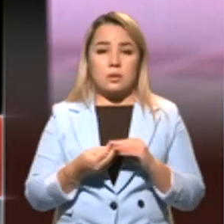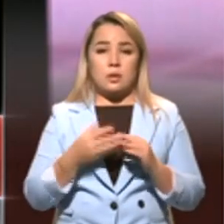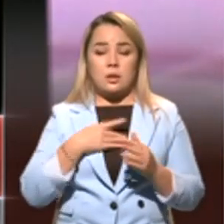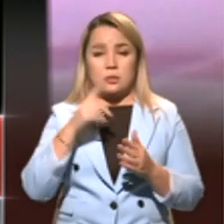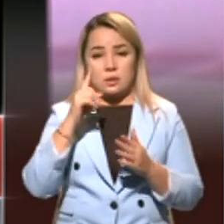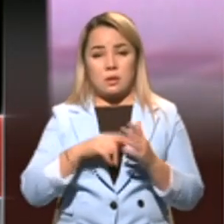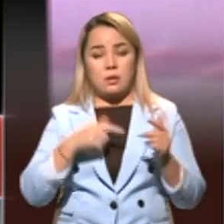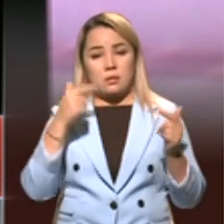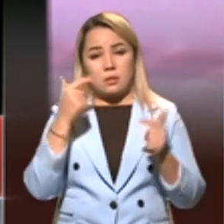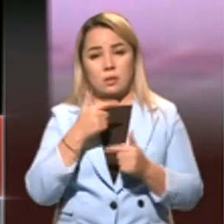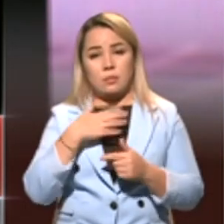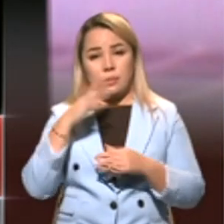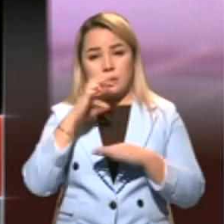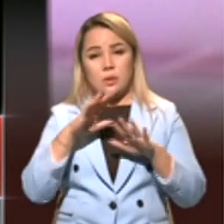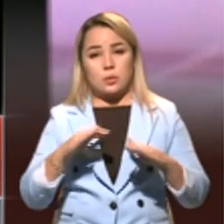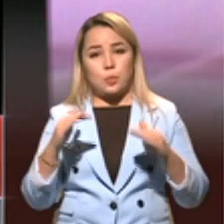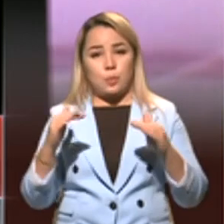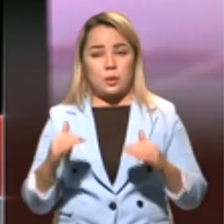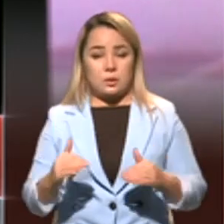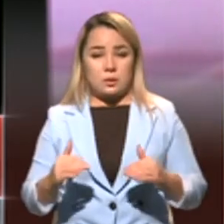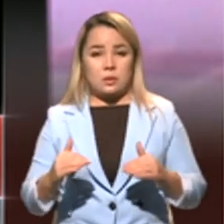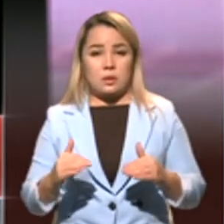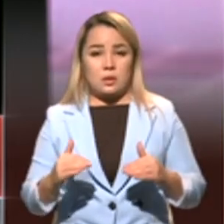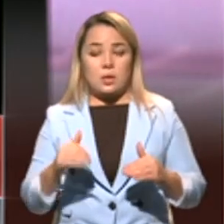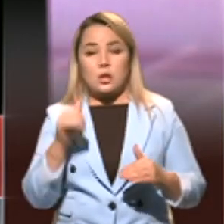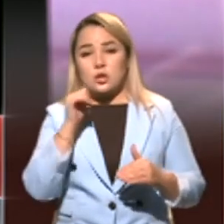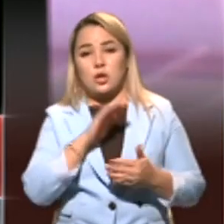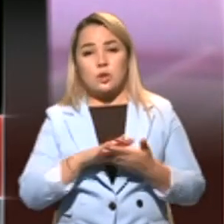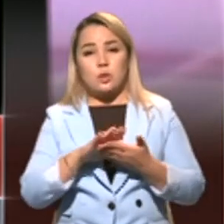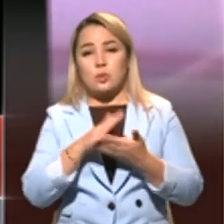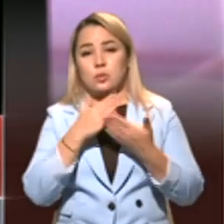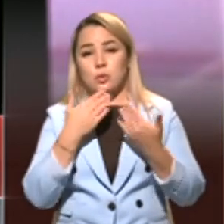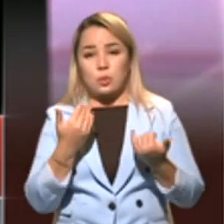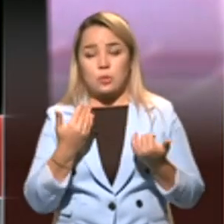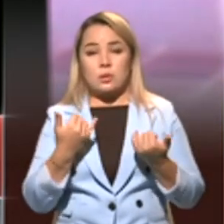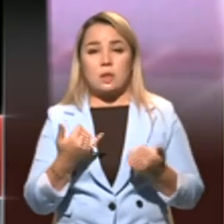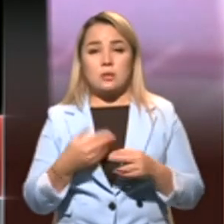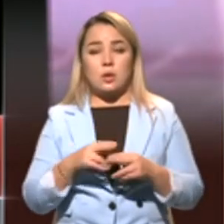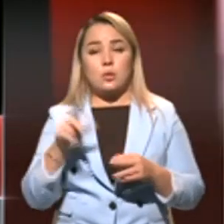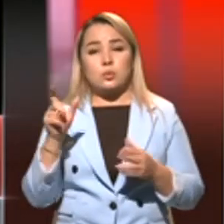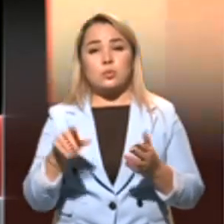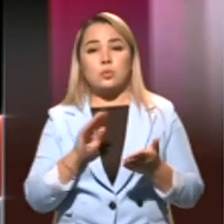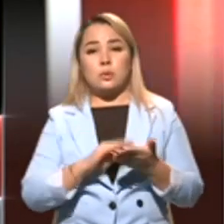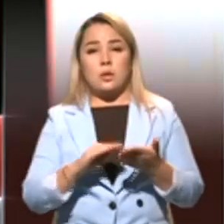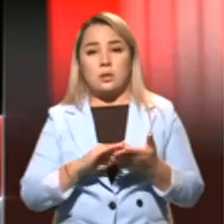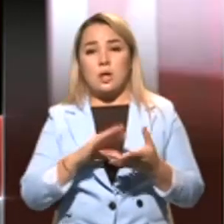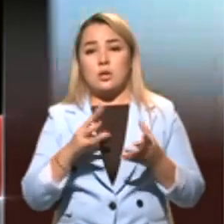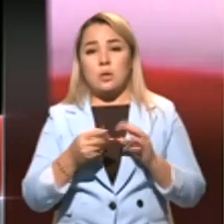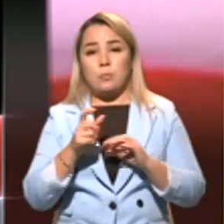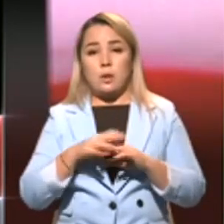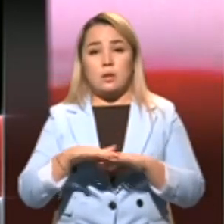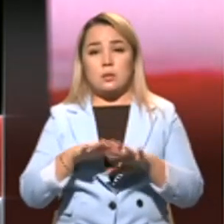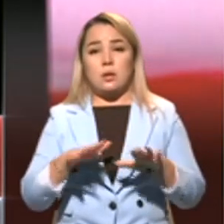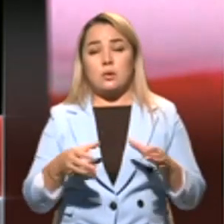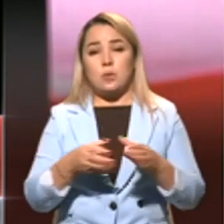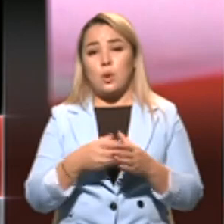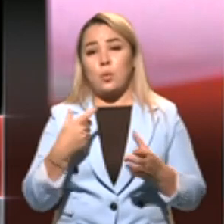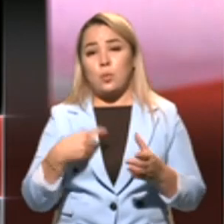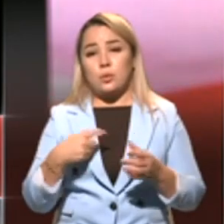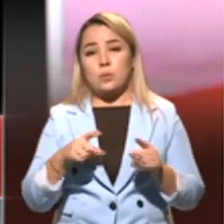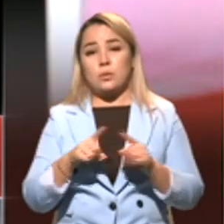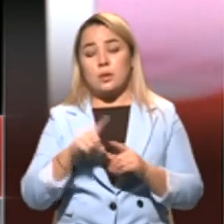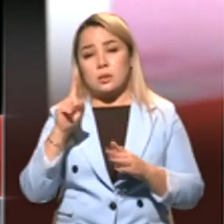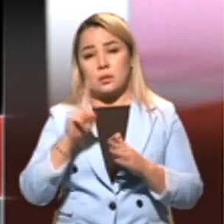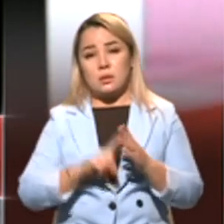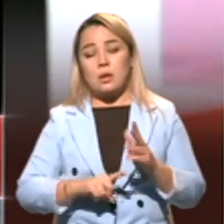діни сауаттылық елімізде өте төмен. Жасыратыны жоқ, бізде журналистер, жалпы халқымыз, журналистердің өзі осы